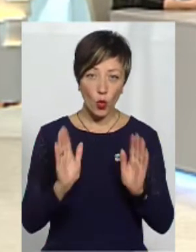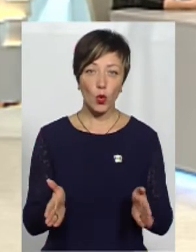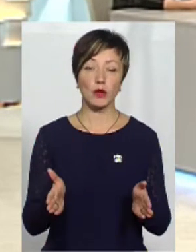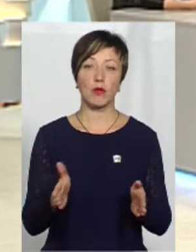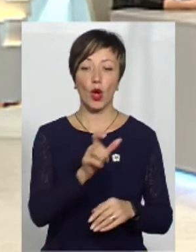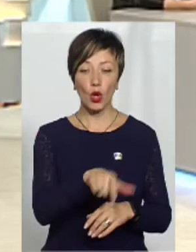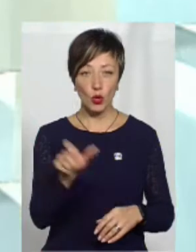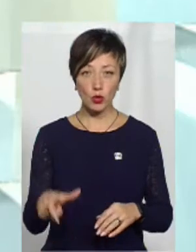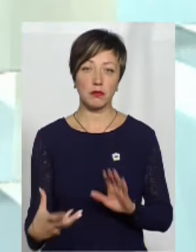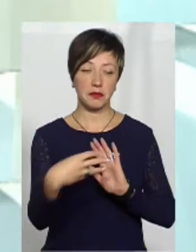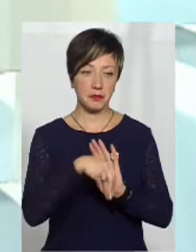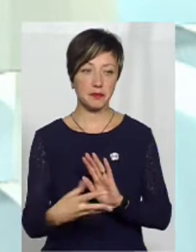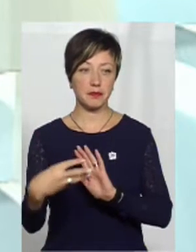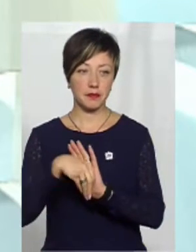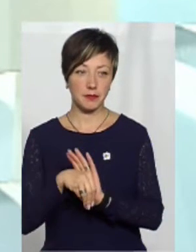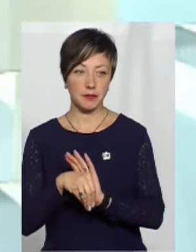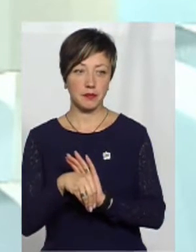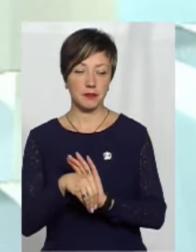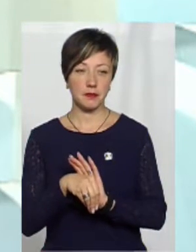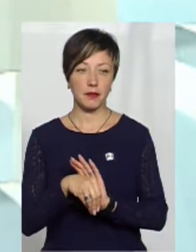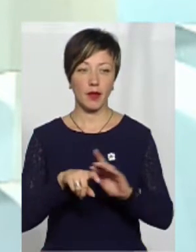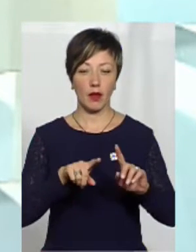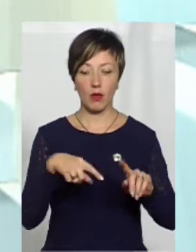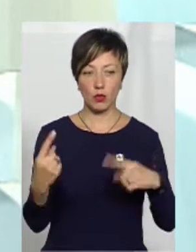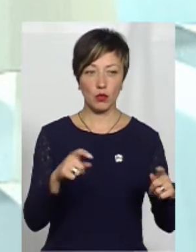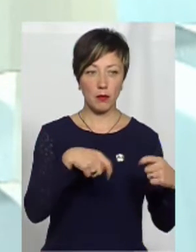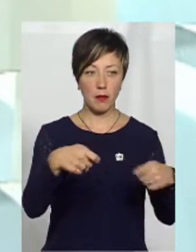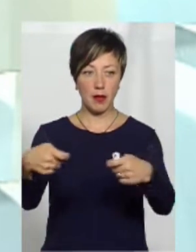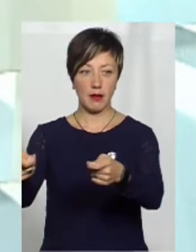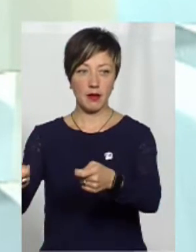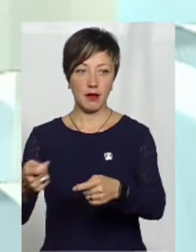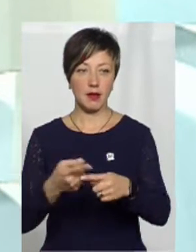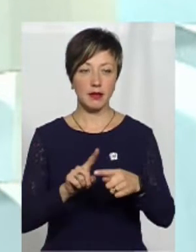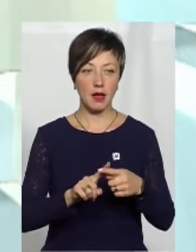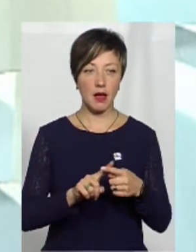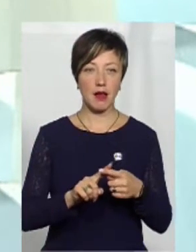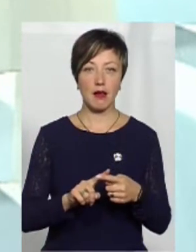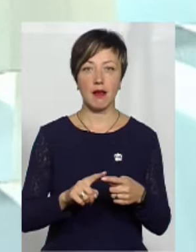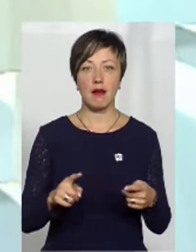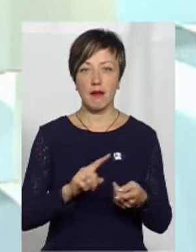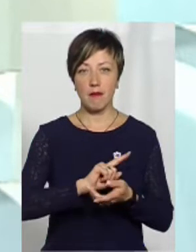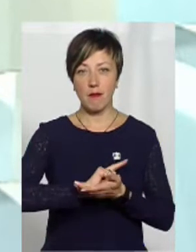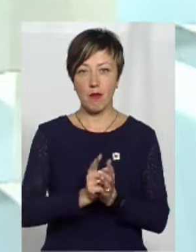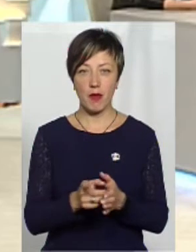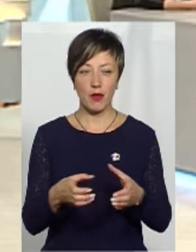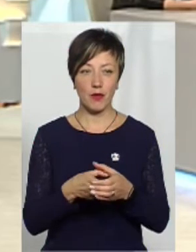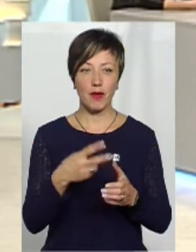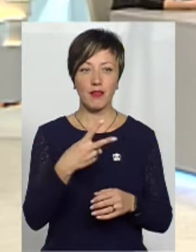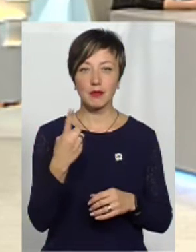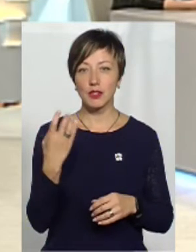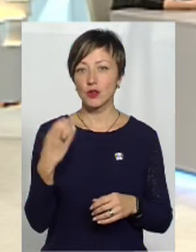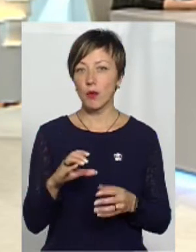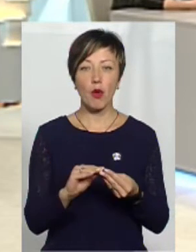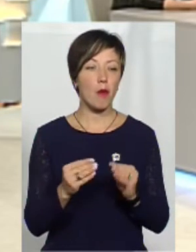і люди підключилися, один одному передав і все. Це така мобільна група. Раз. Ну, в 21